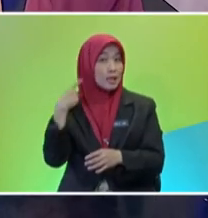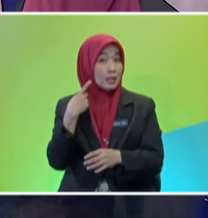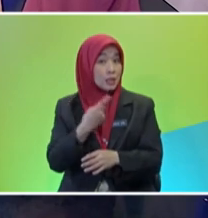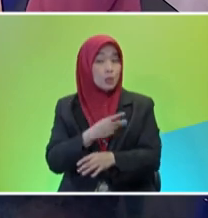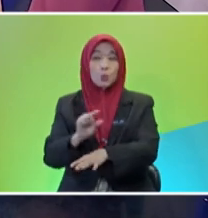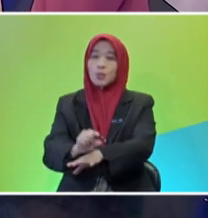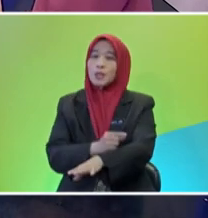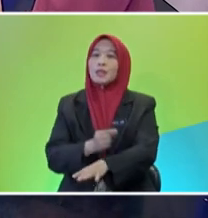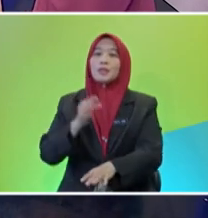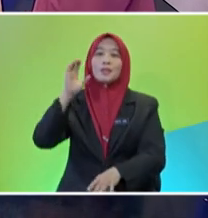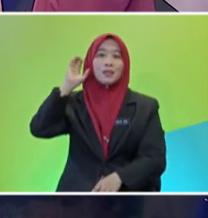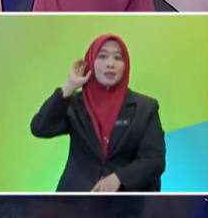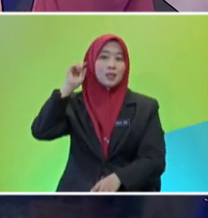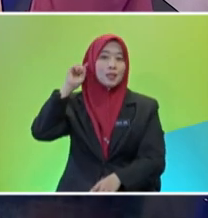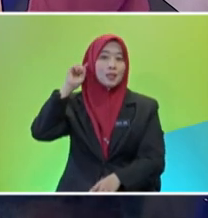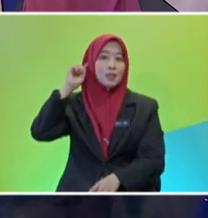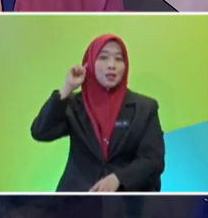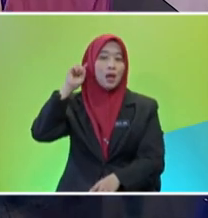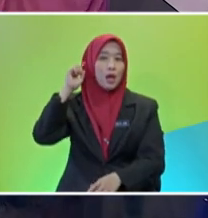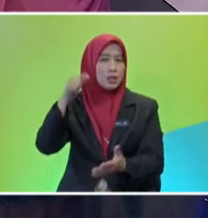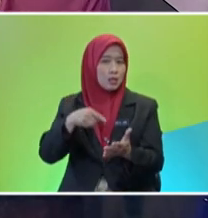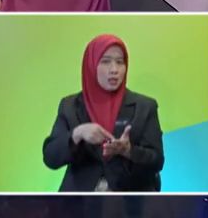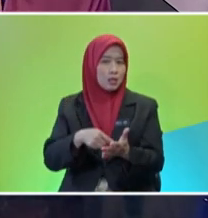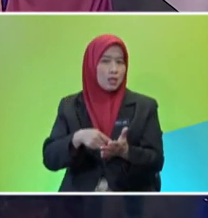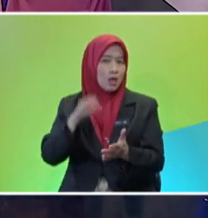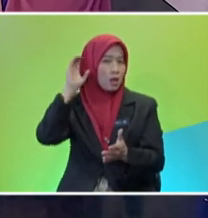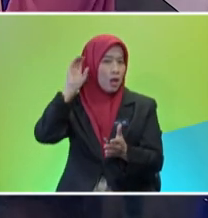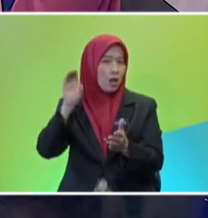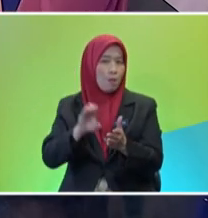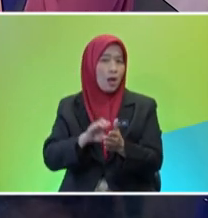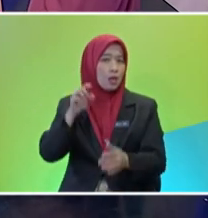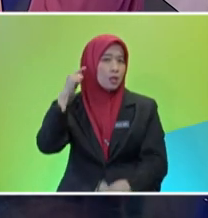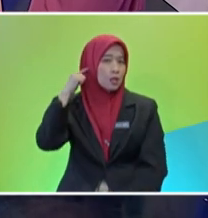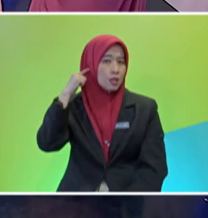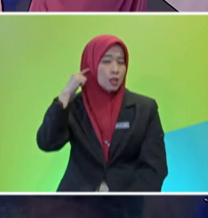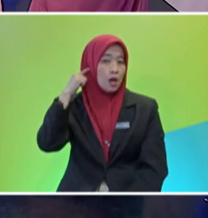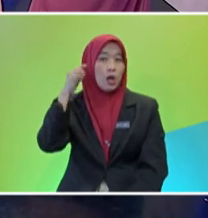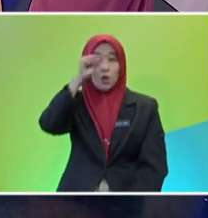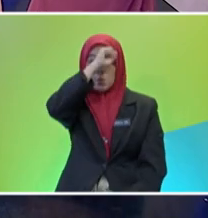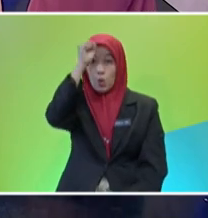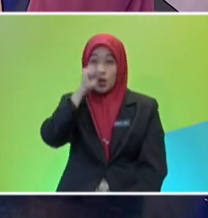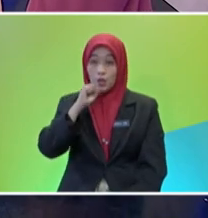Ya. Ini kan gambar telinga. Irfan, soalan yang kedua. Silakan. Soalan kedua ialah